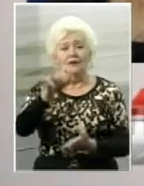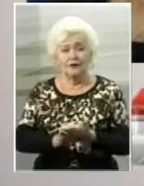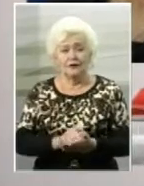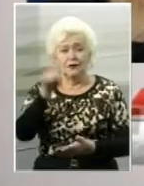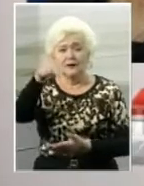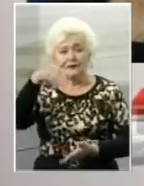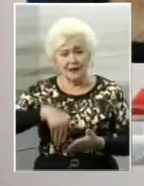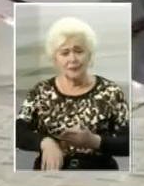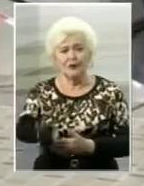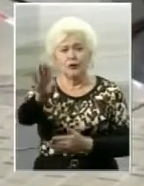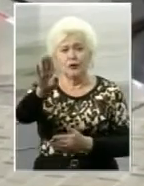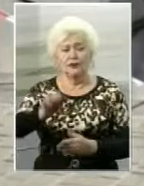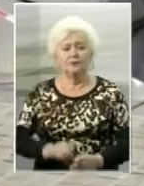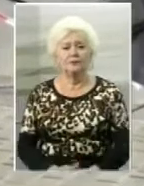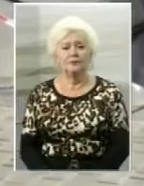цей переход.